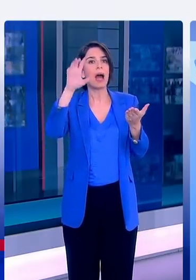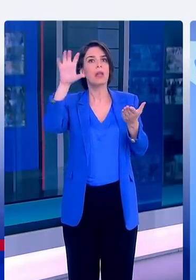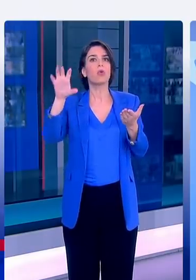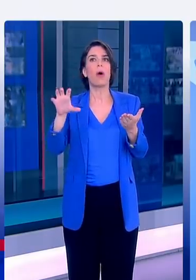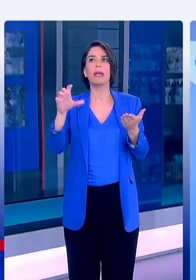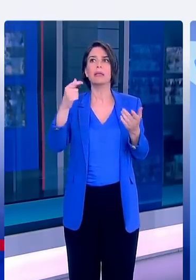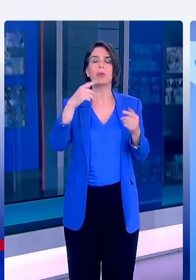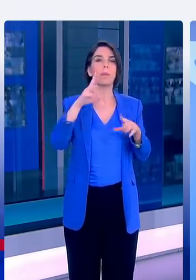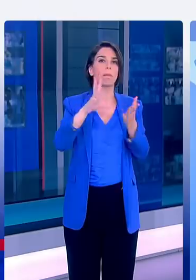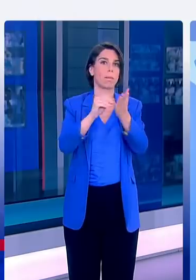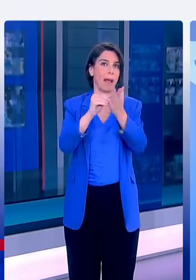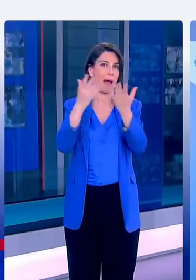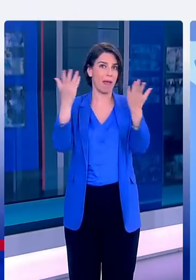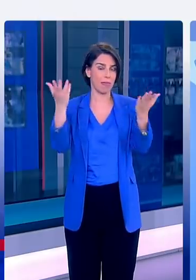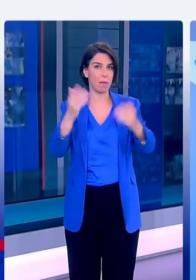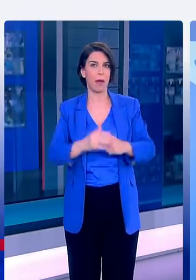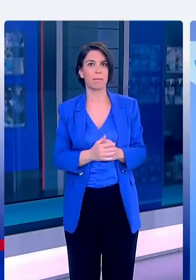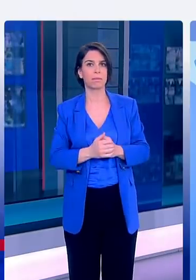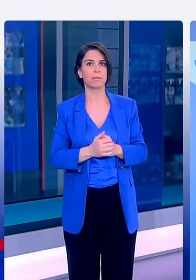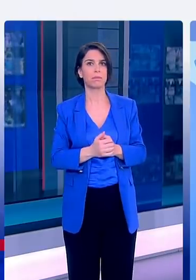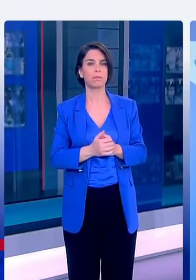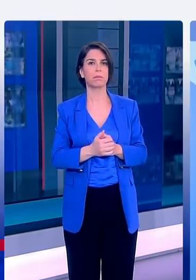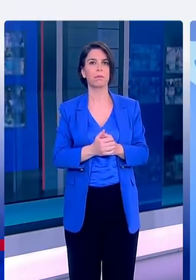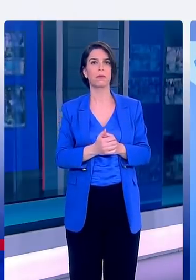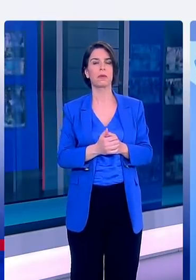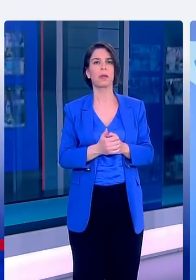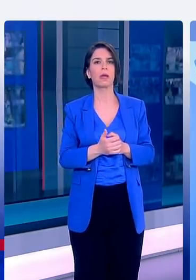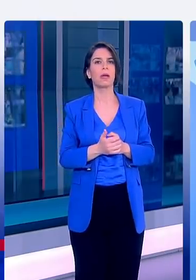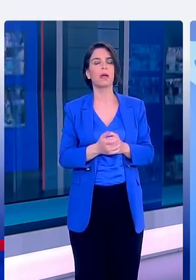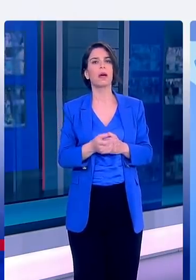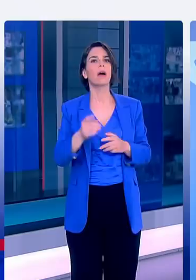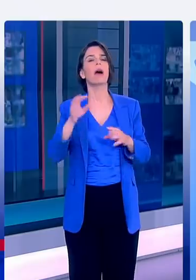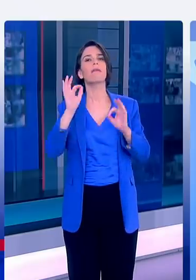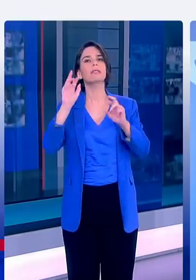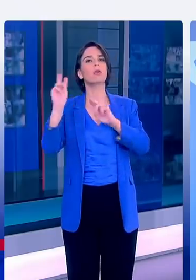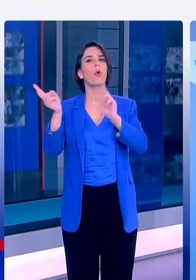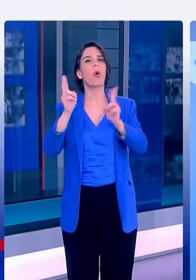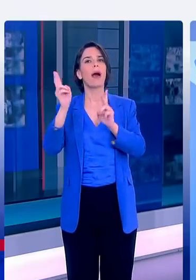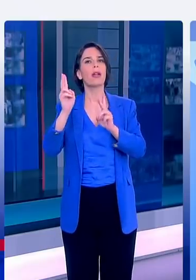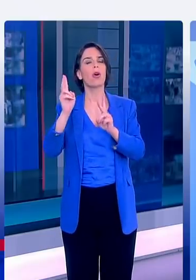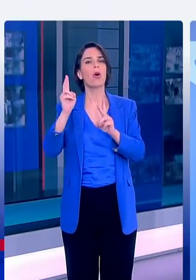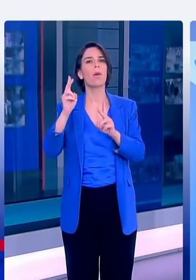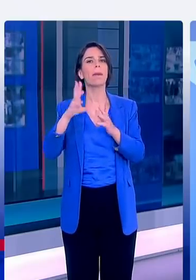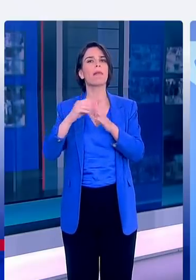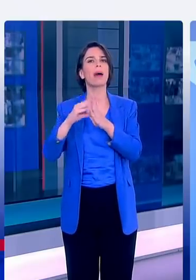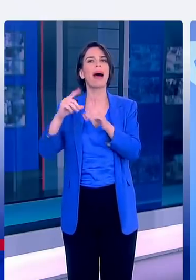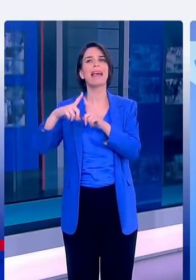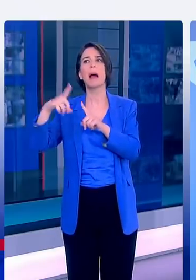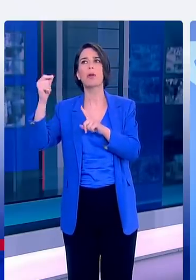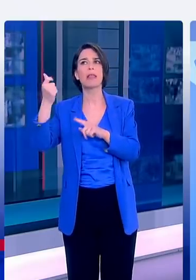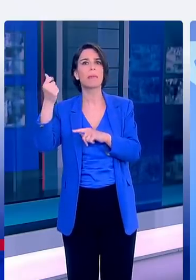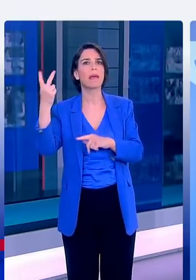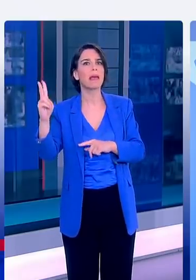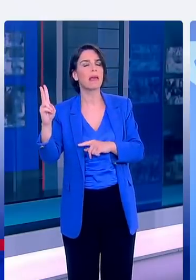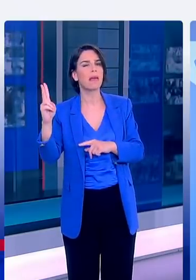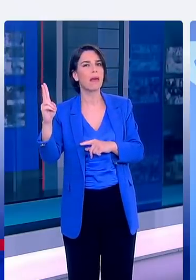του κόσμου. Αν δείτε, παραδείγματος χάρη, πάρτε το γρουπημένο φυσικό αέριο, πόσο το πληρώνει η Ιαπωνία σε σχέση με την Ευρώπη. Η Ευρώπη,